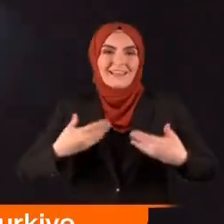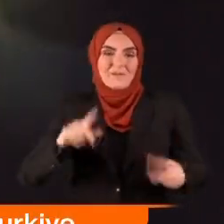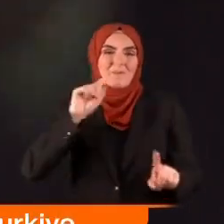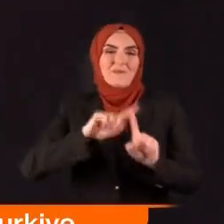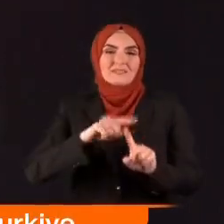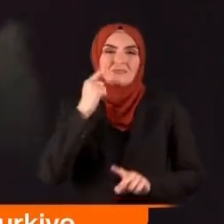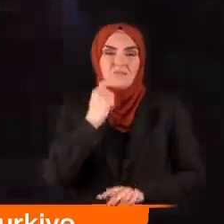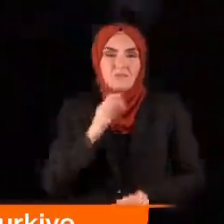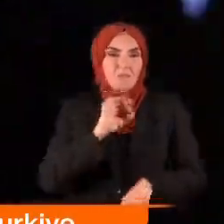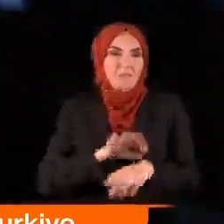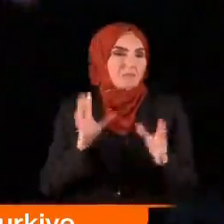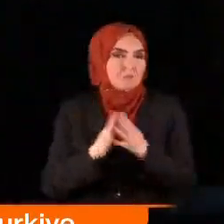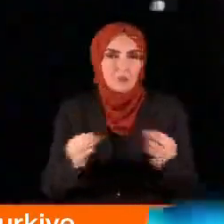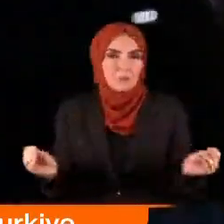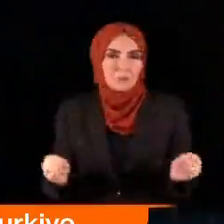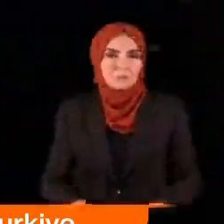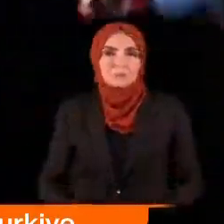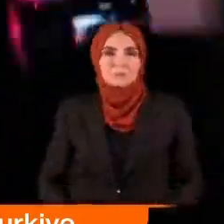kayboldu.